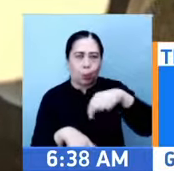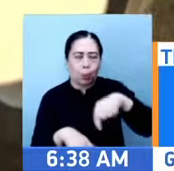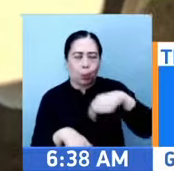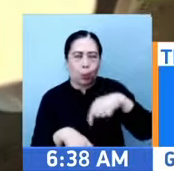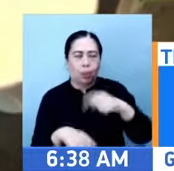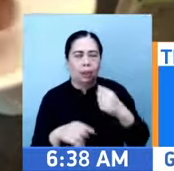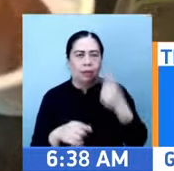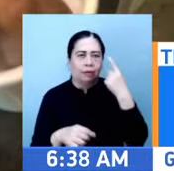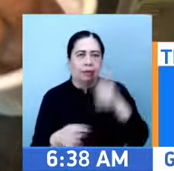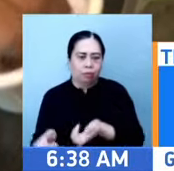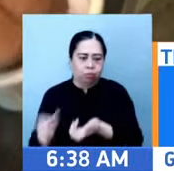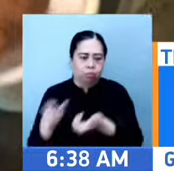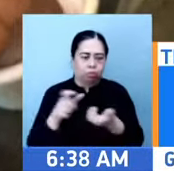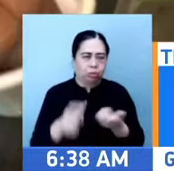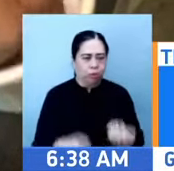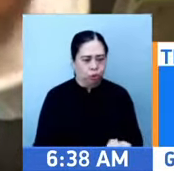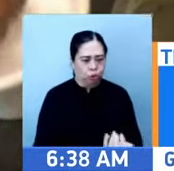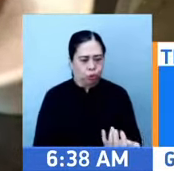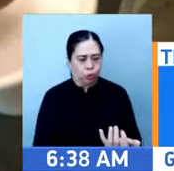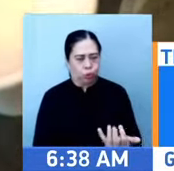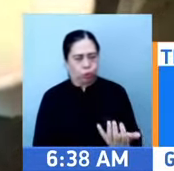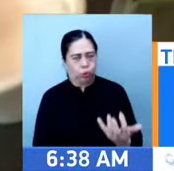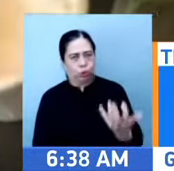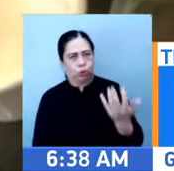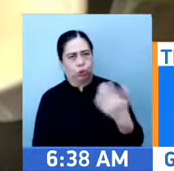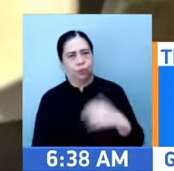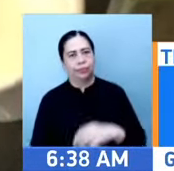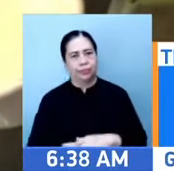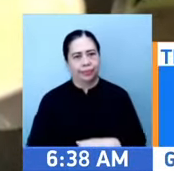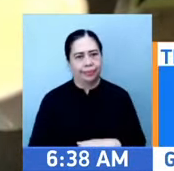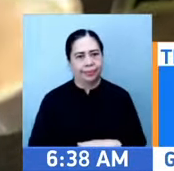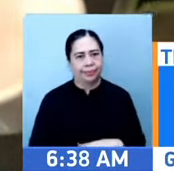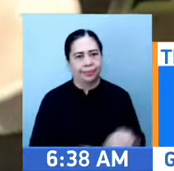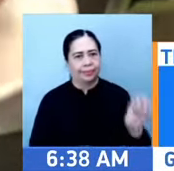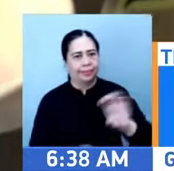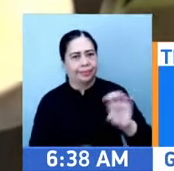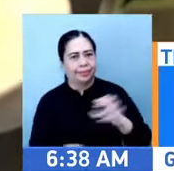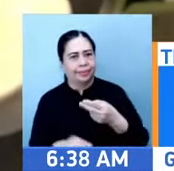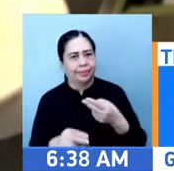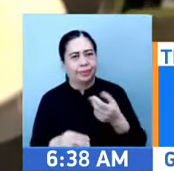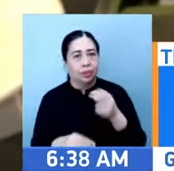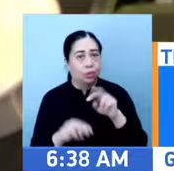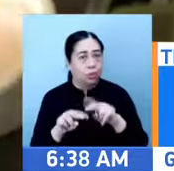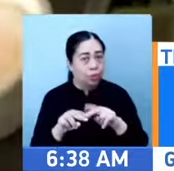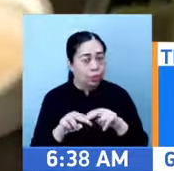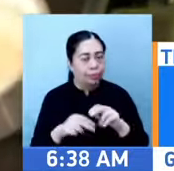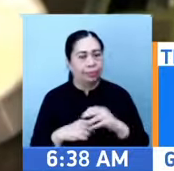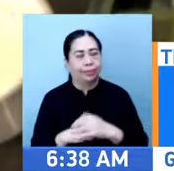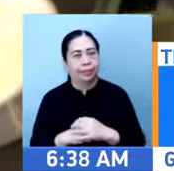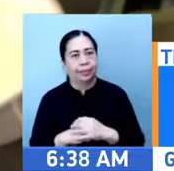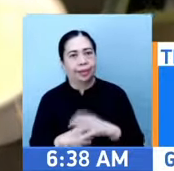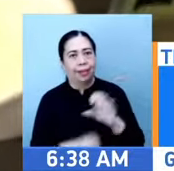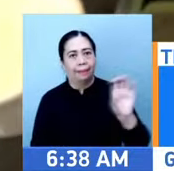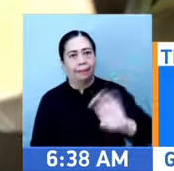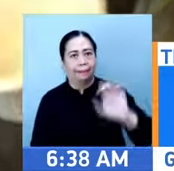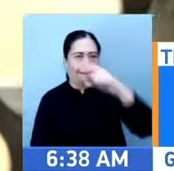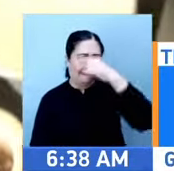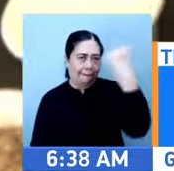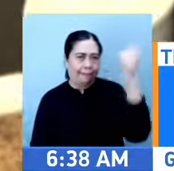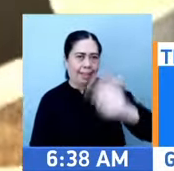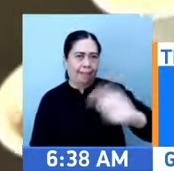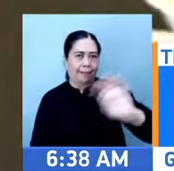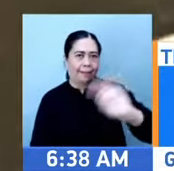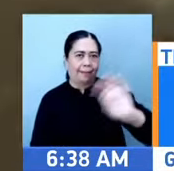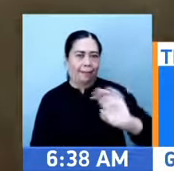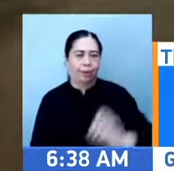natin. Exactly. So medyo season lang natin ng konting salt. Salt. And pepper. And pepper. Alright. Yes, so,